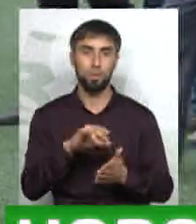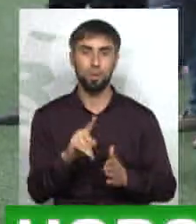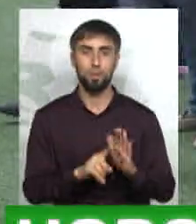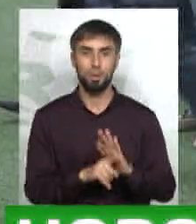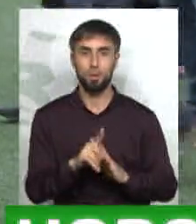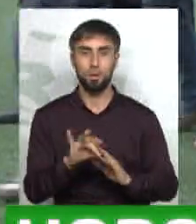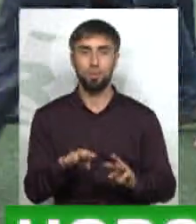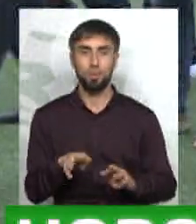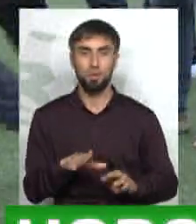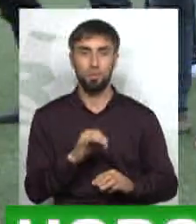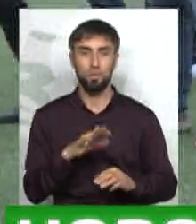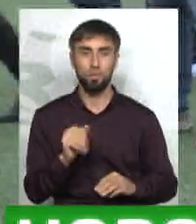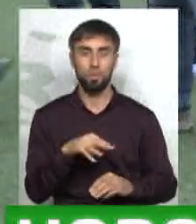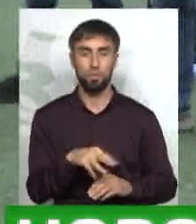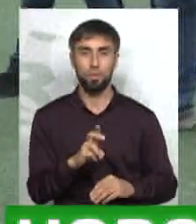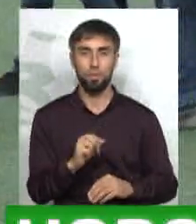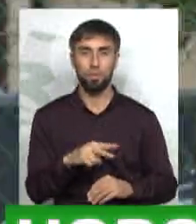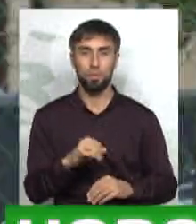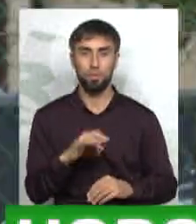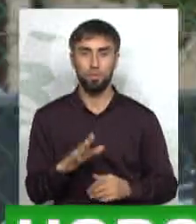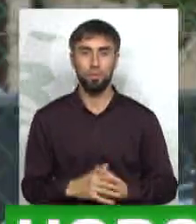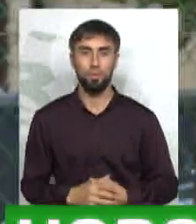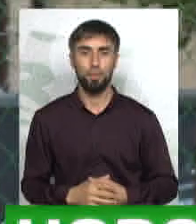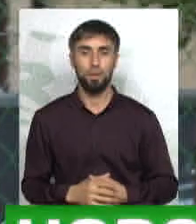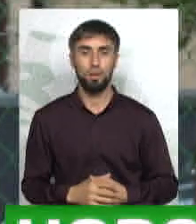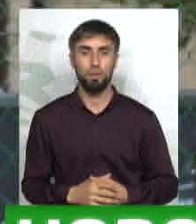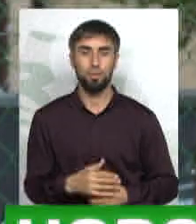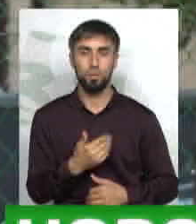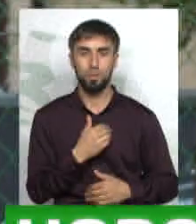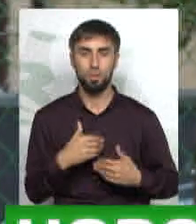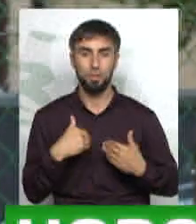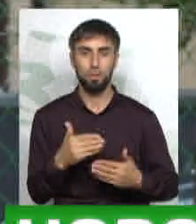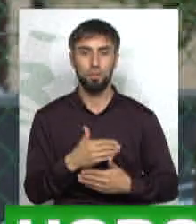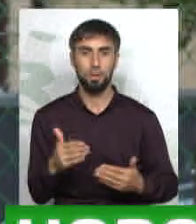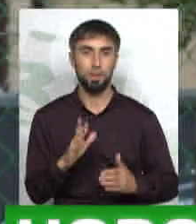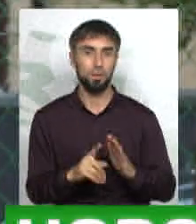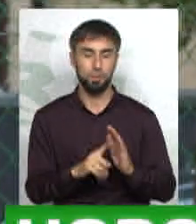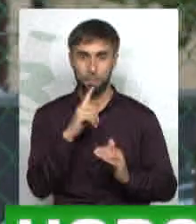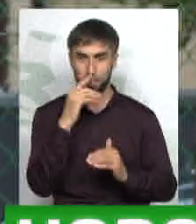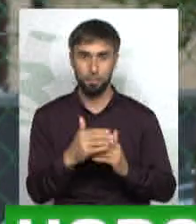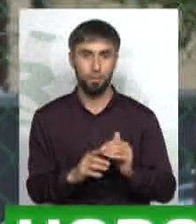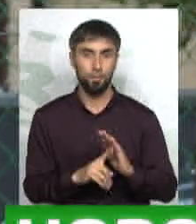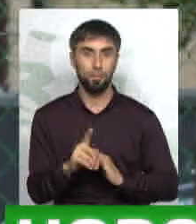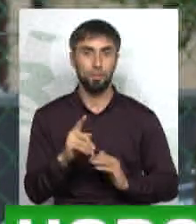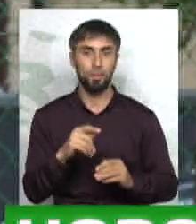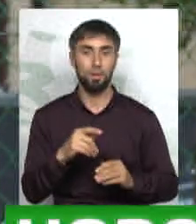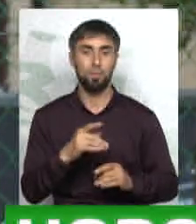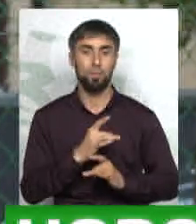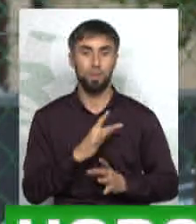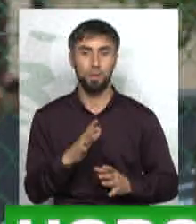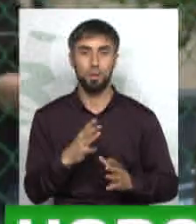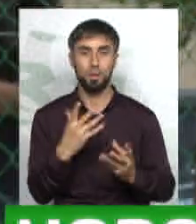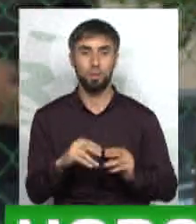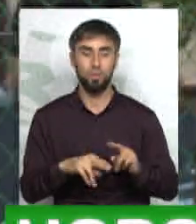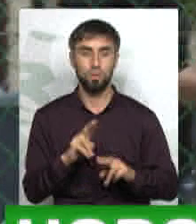стартом и министр ведомства Михаил Балахоев. Хочу поздравить вас с наступающим праздником, День строителя.